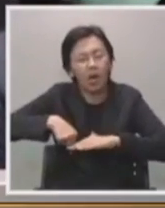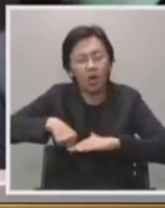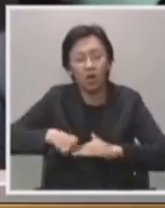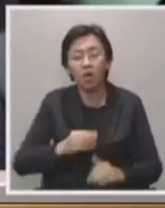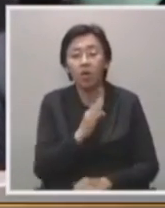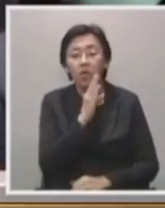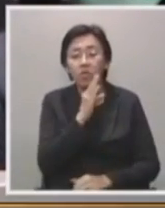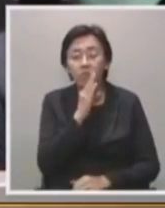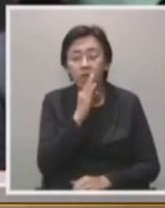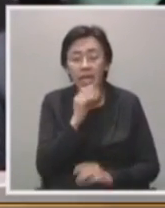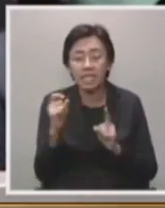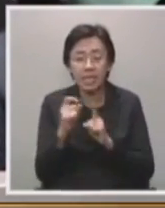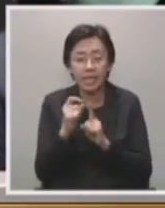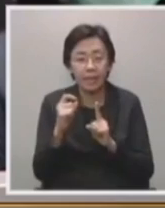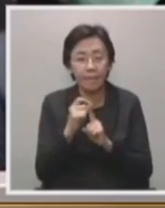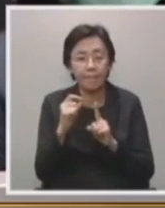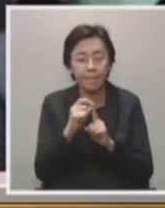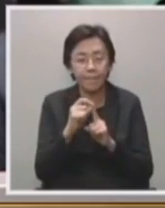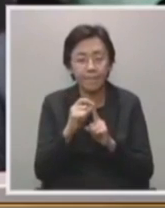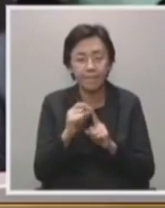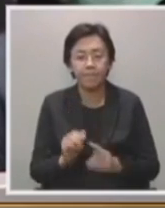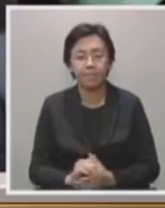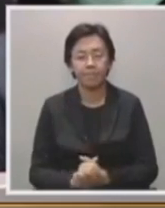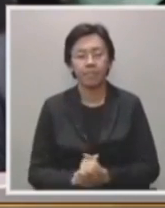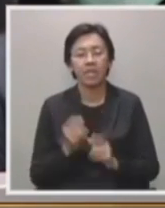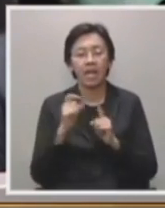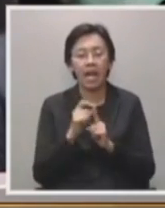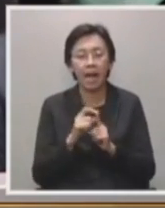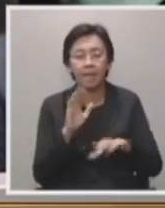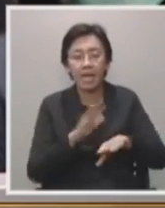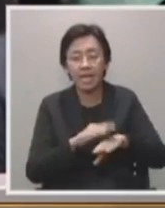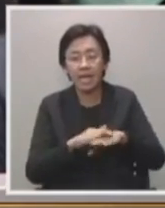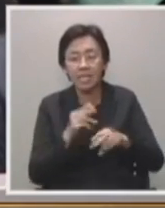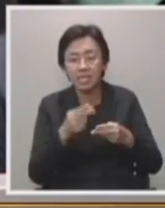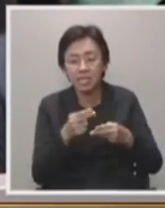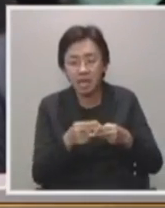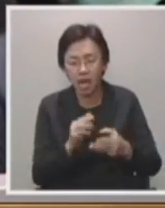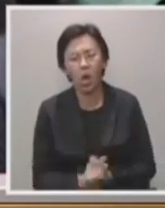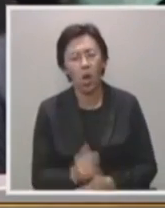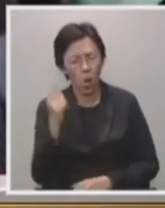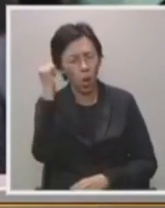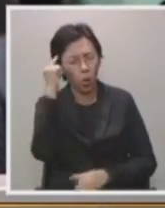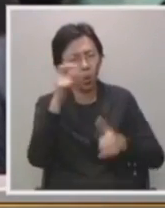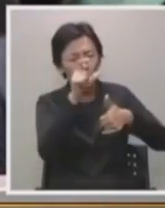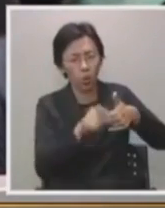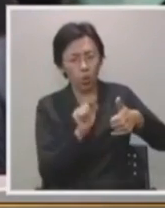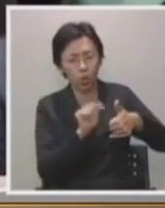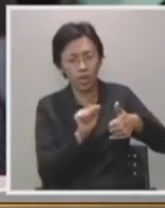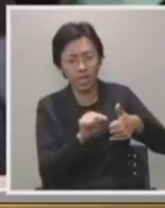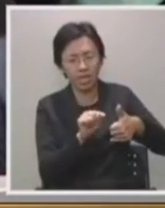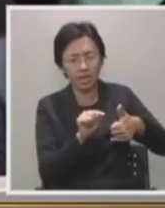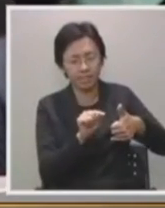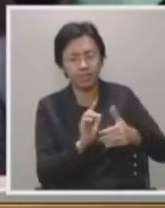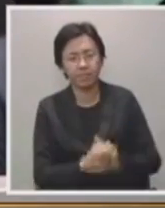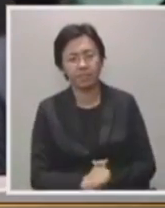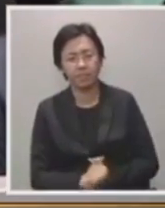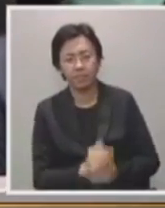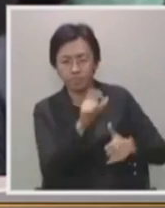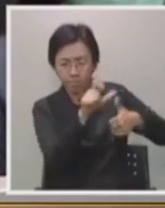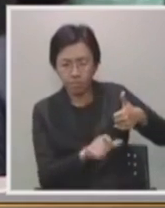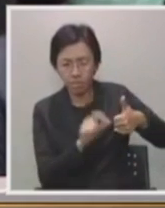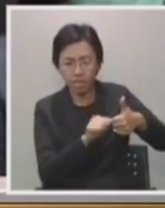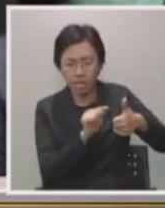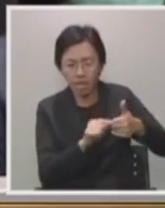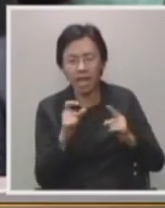การที่ท่านใช้ถ้อยคำเรียกโดยทั้งที่รู้ว่าสิ่งที่เป็นทาง